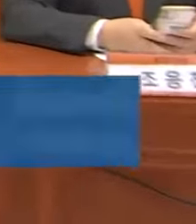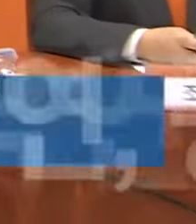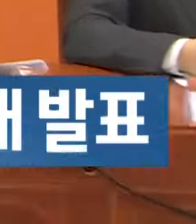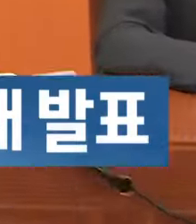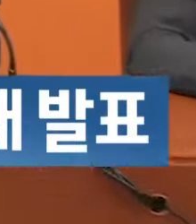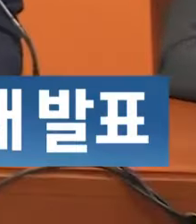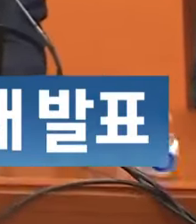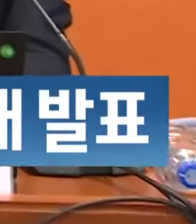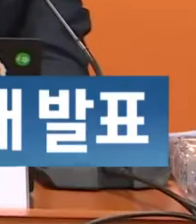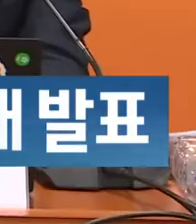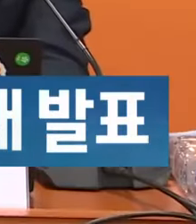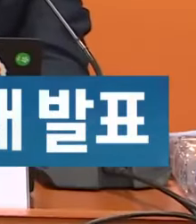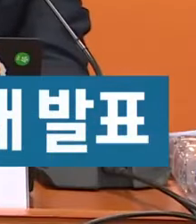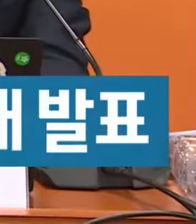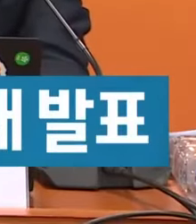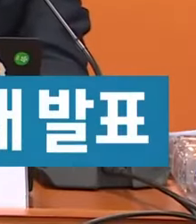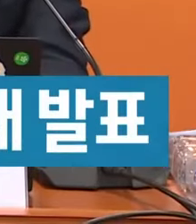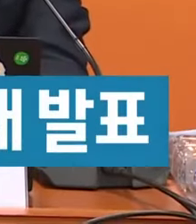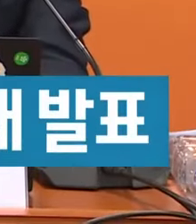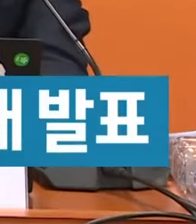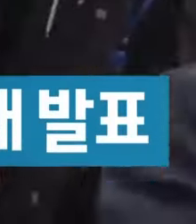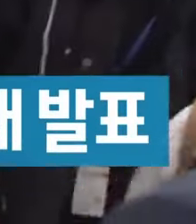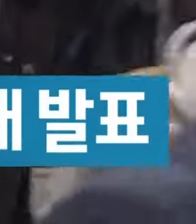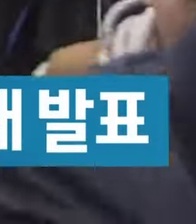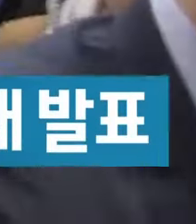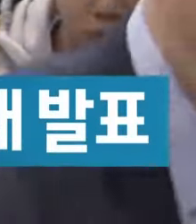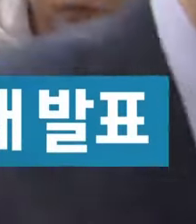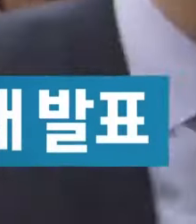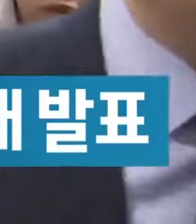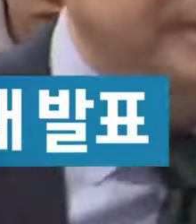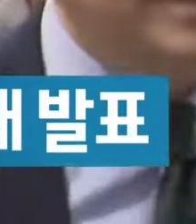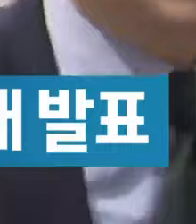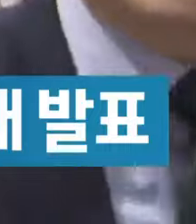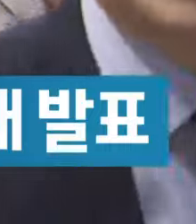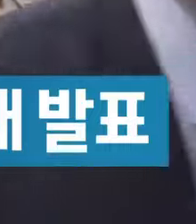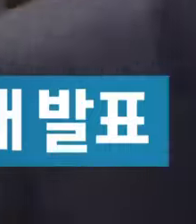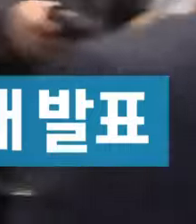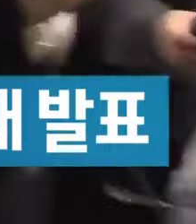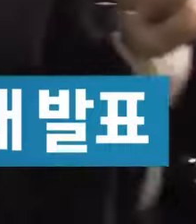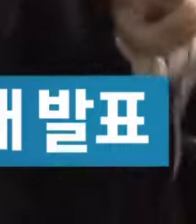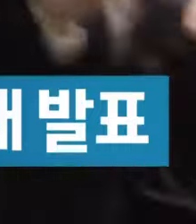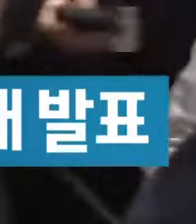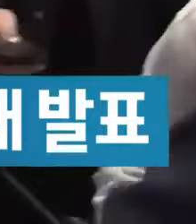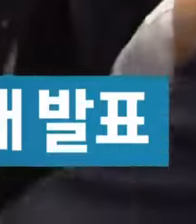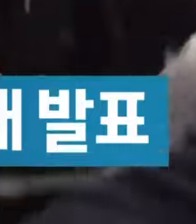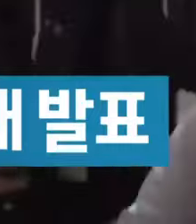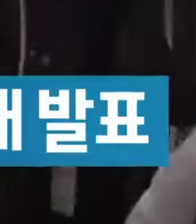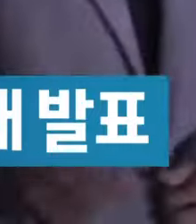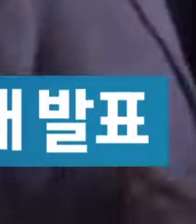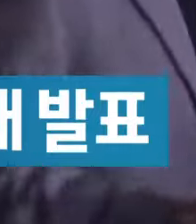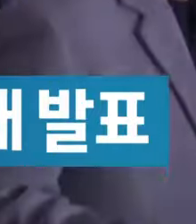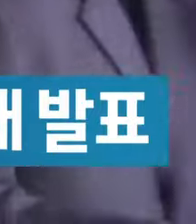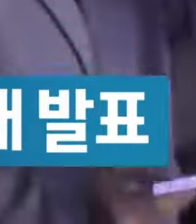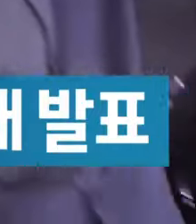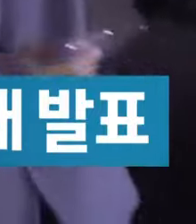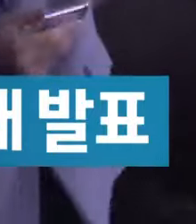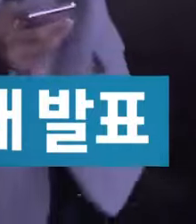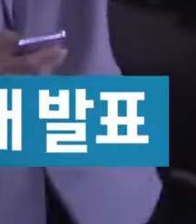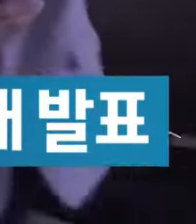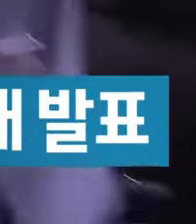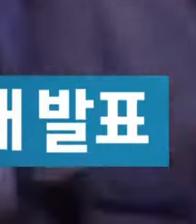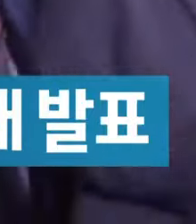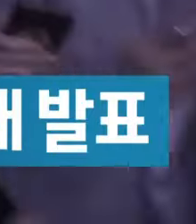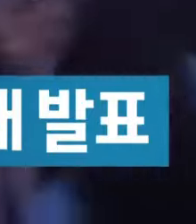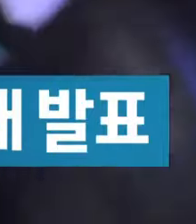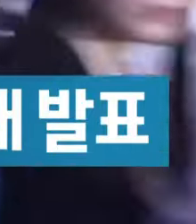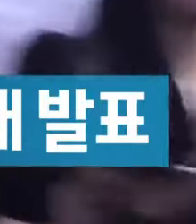개혁신당이 합당 열흘 만에 결별 위기입니다. 이준석, 이낙연, 공동대표가 선거지휘권을 놓고 충돌했는데 이낙연 대표는 오늘